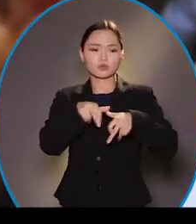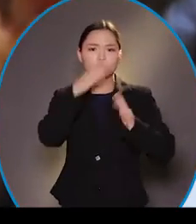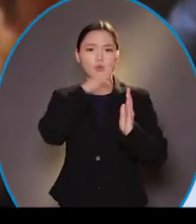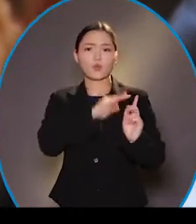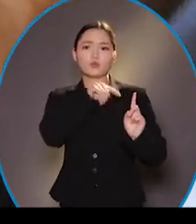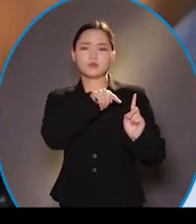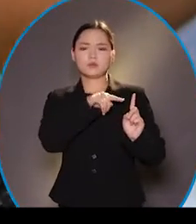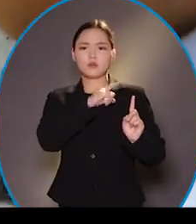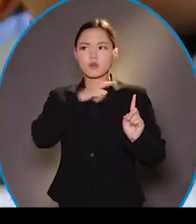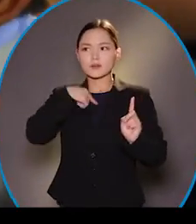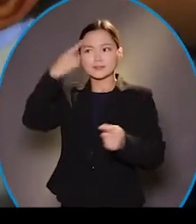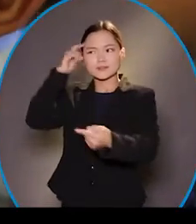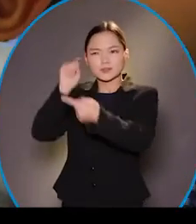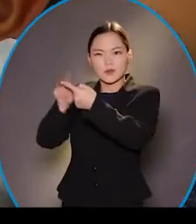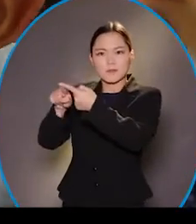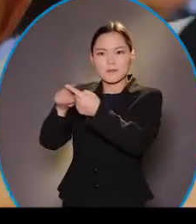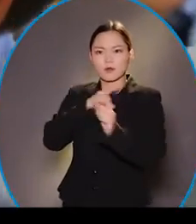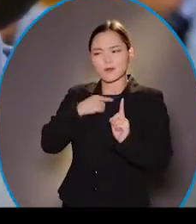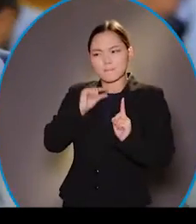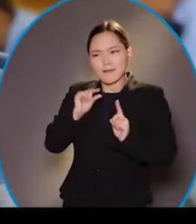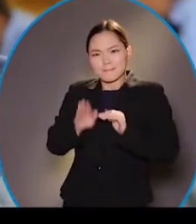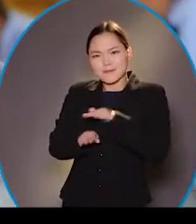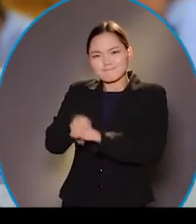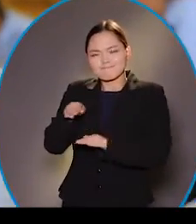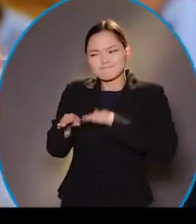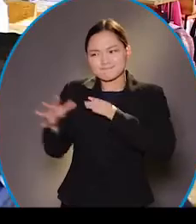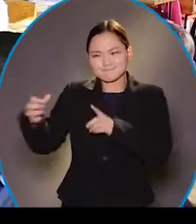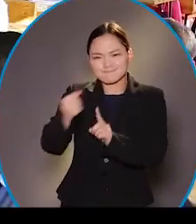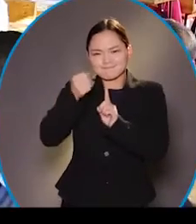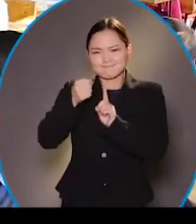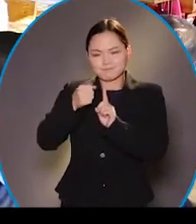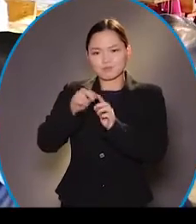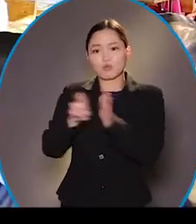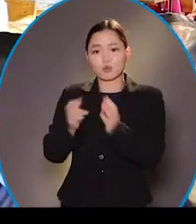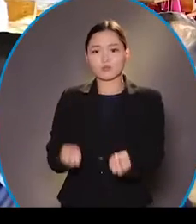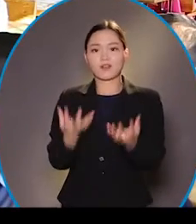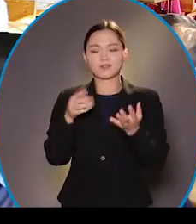хүүхэд өмнөө тавьсан зорилгодоо баг багаар хүрэх боломж бүрддэг.